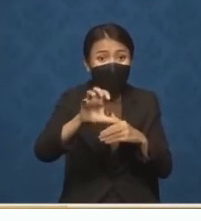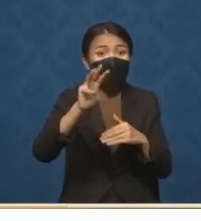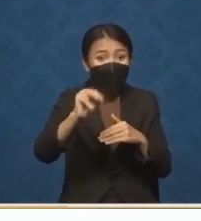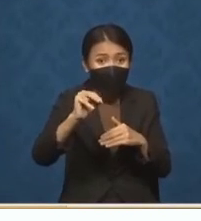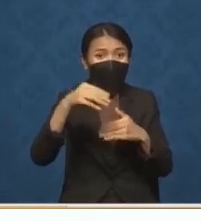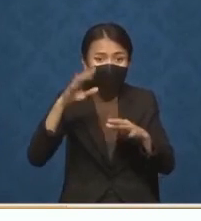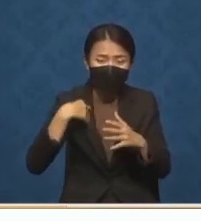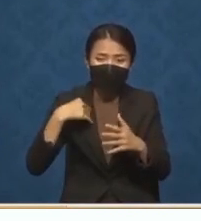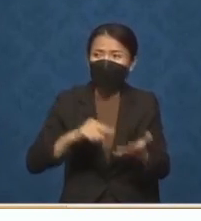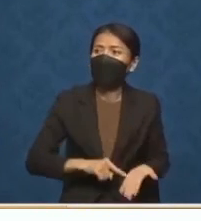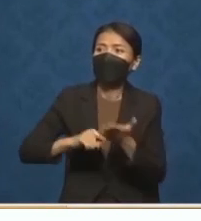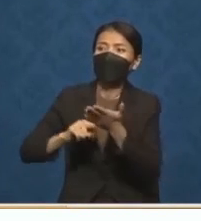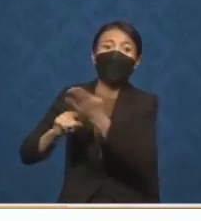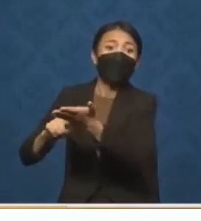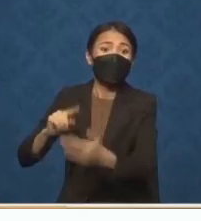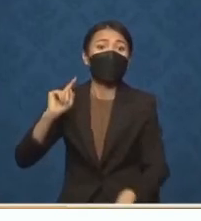ต่อไปเรๆเป็นโมิโโ